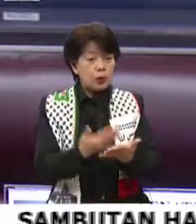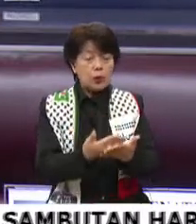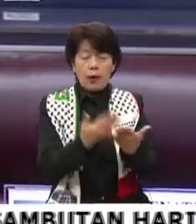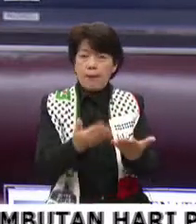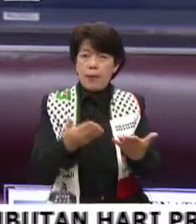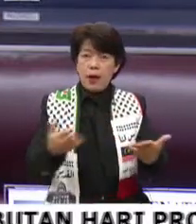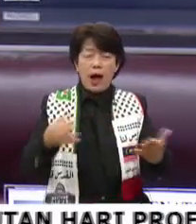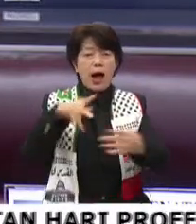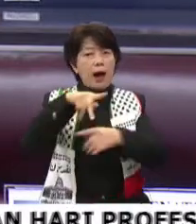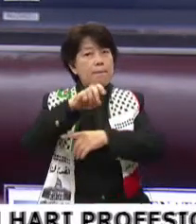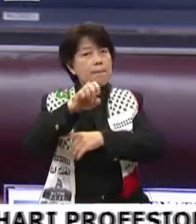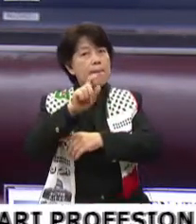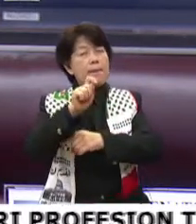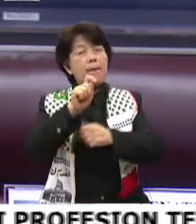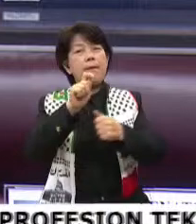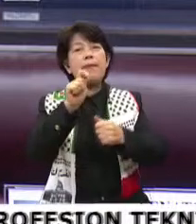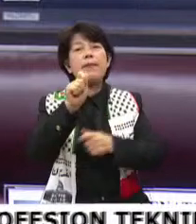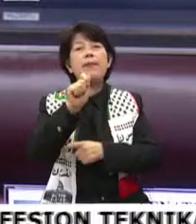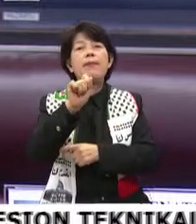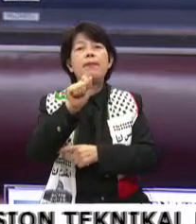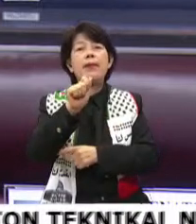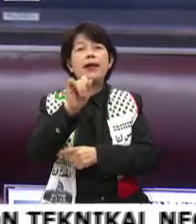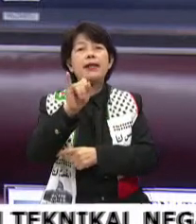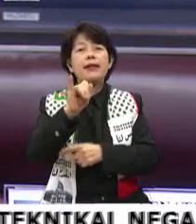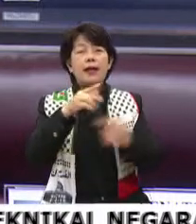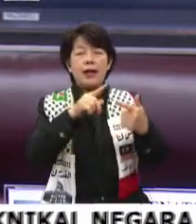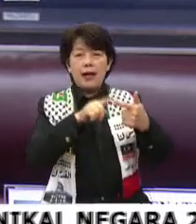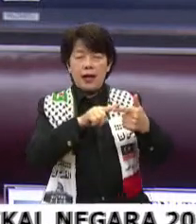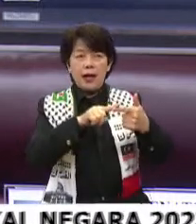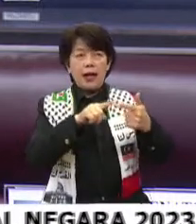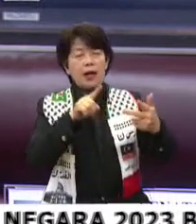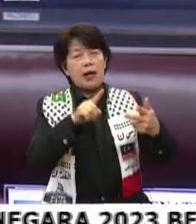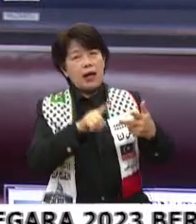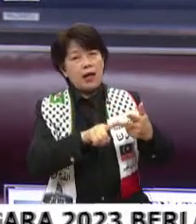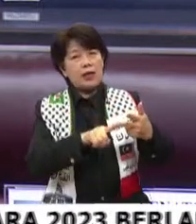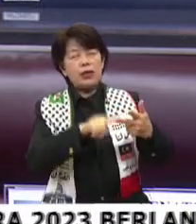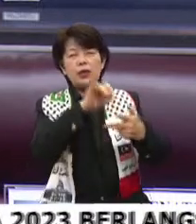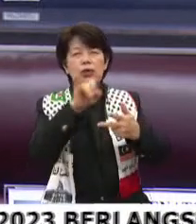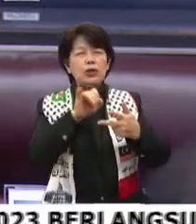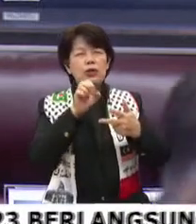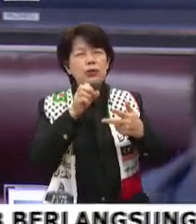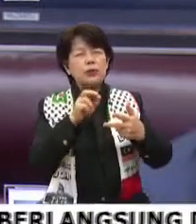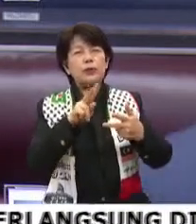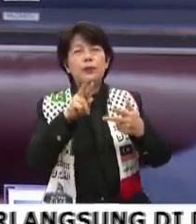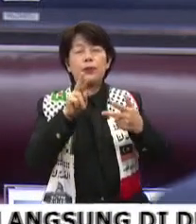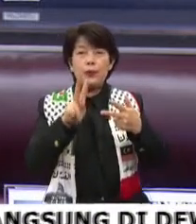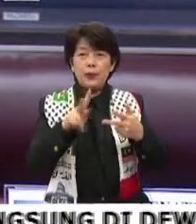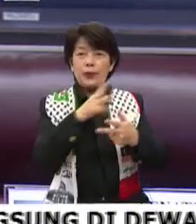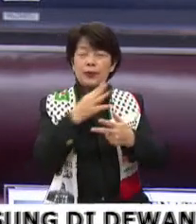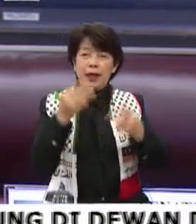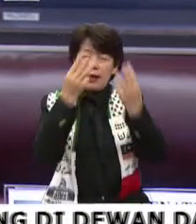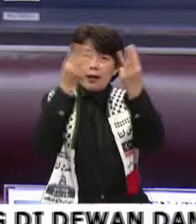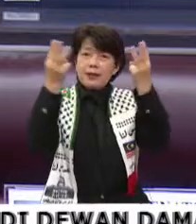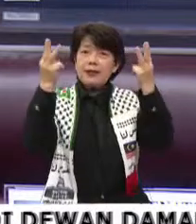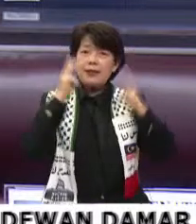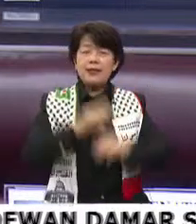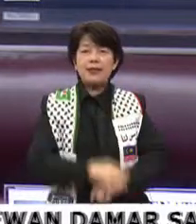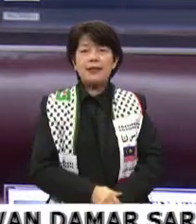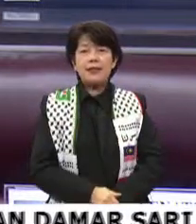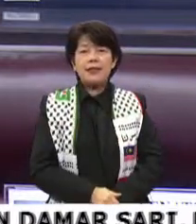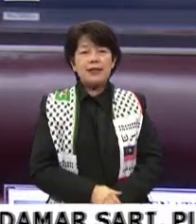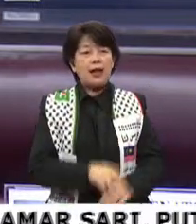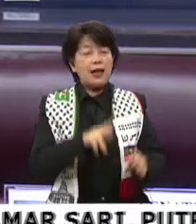petai petai Jer hasil Tani orang asli dan koperasi